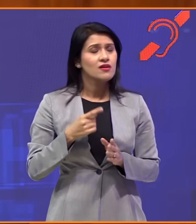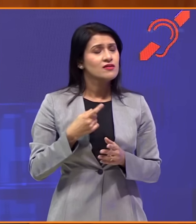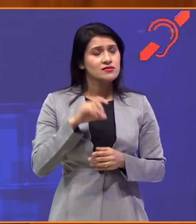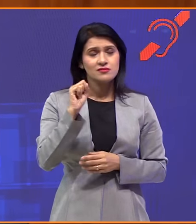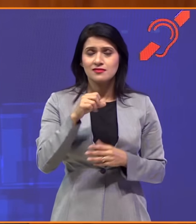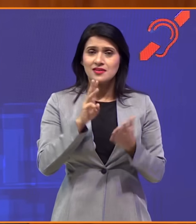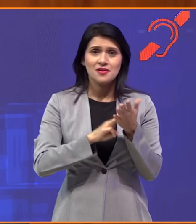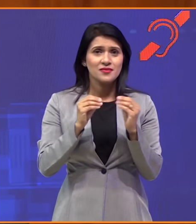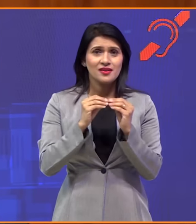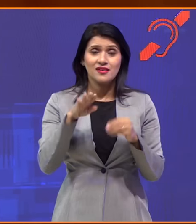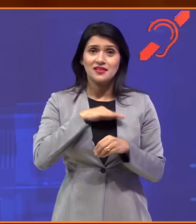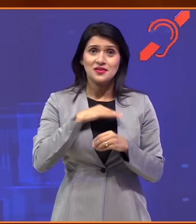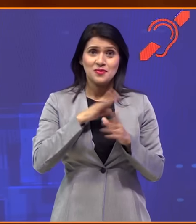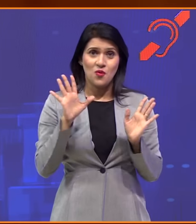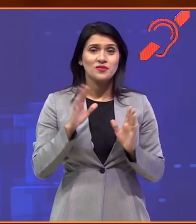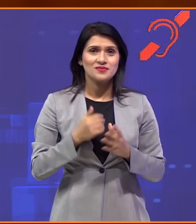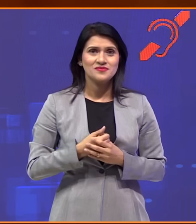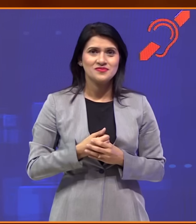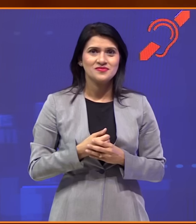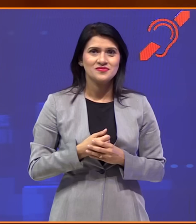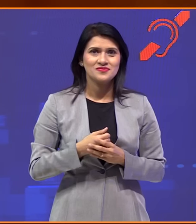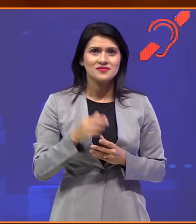ज्यादा एक बार